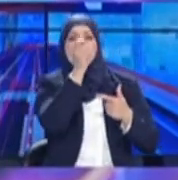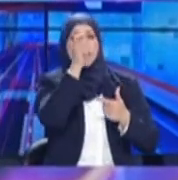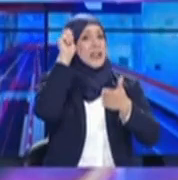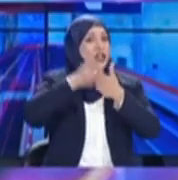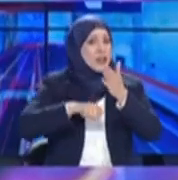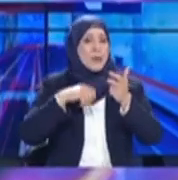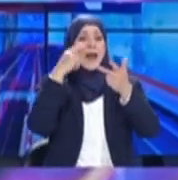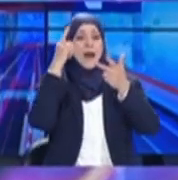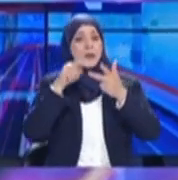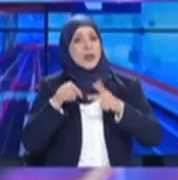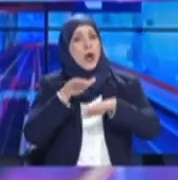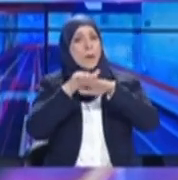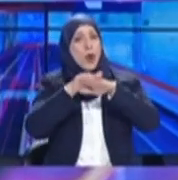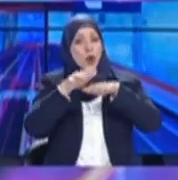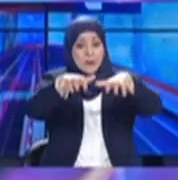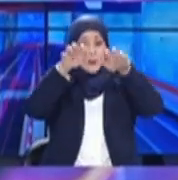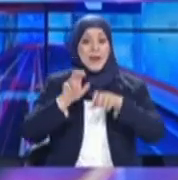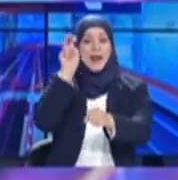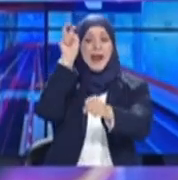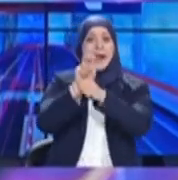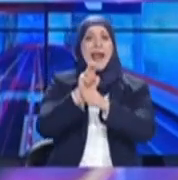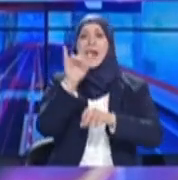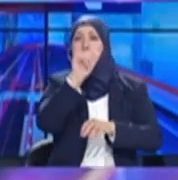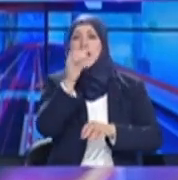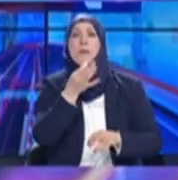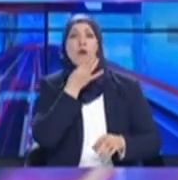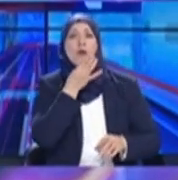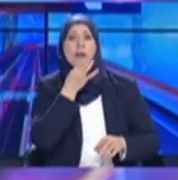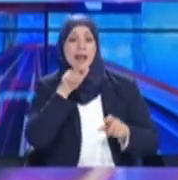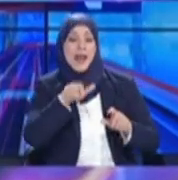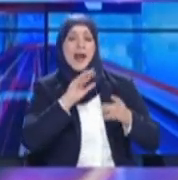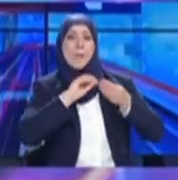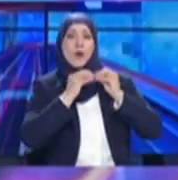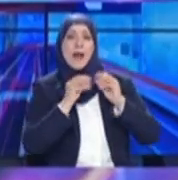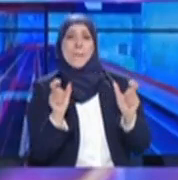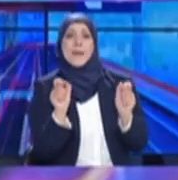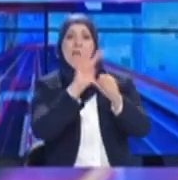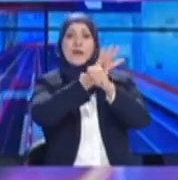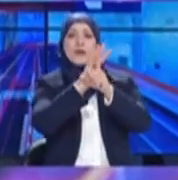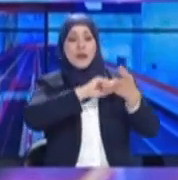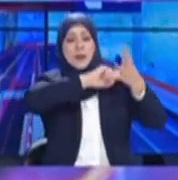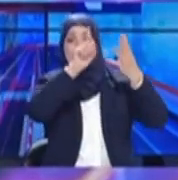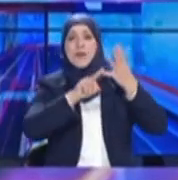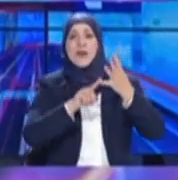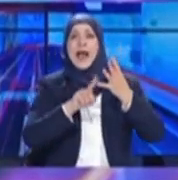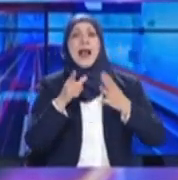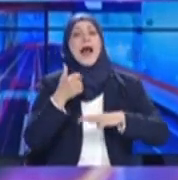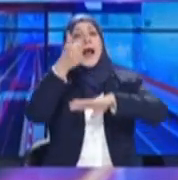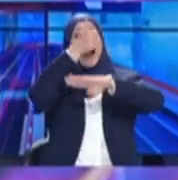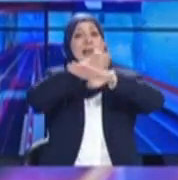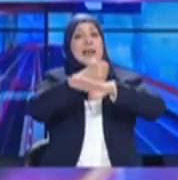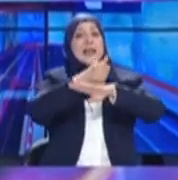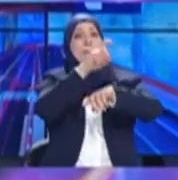الاحتكار اليوم والمضاربين ومن يستغل هذه الازمه وفي الجزء الاخير كوندي في تونس عبد